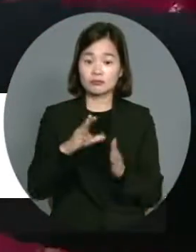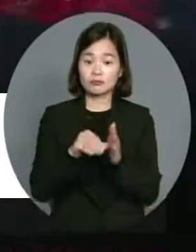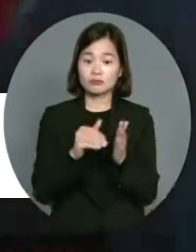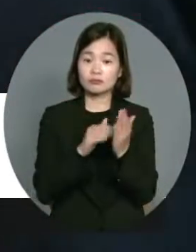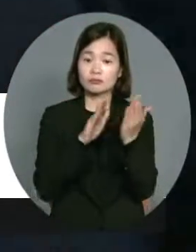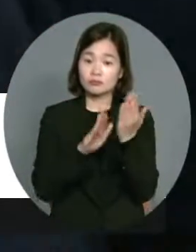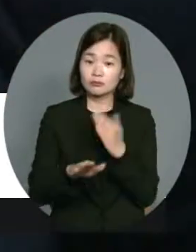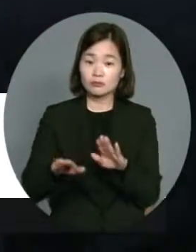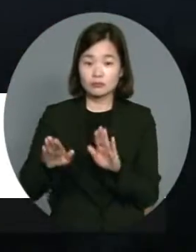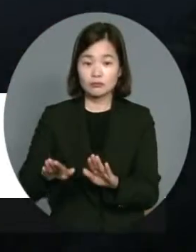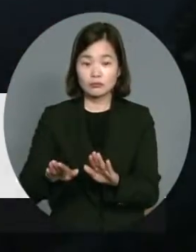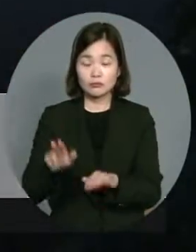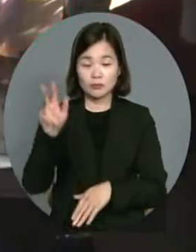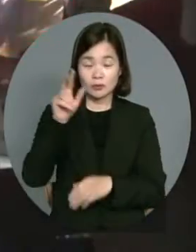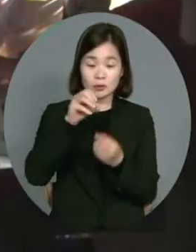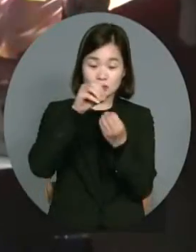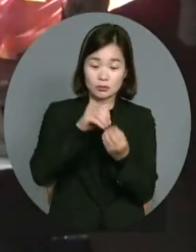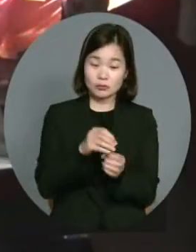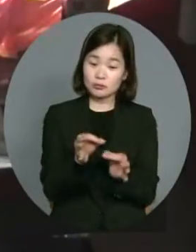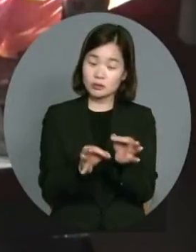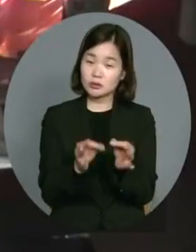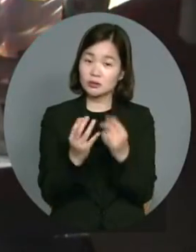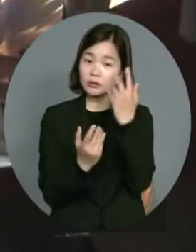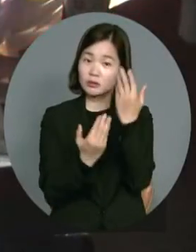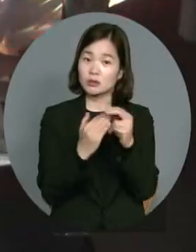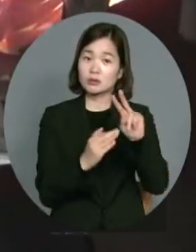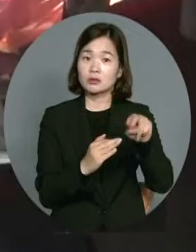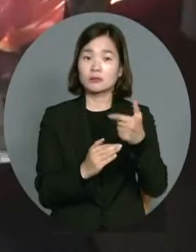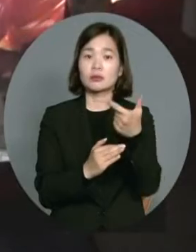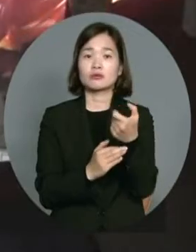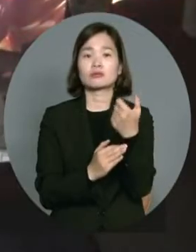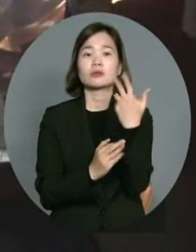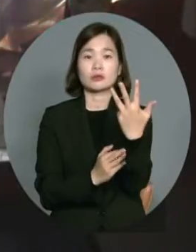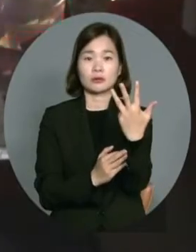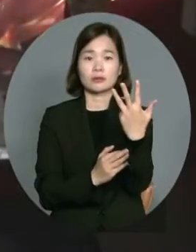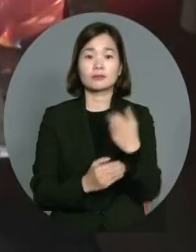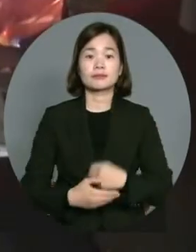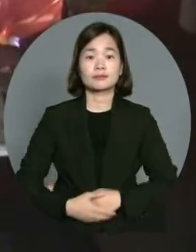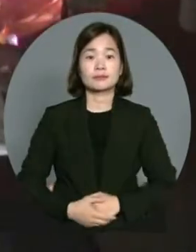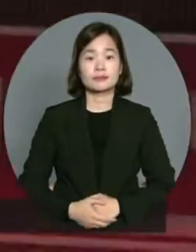이후 이달까지 일어난 전통시장 화재는 2006건의 일입니다